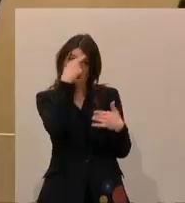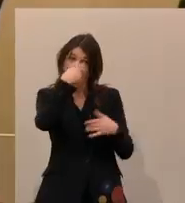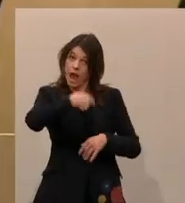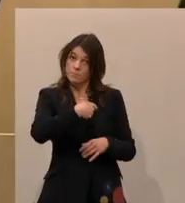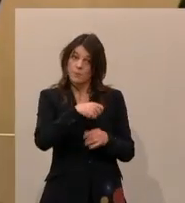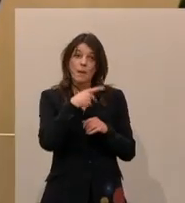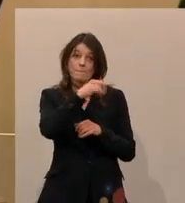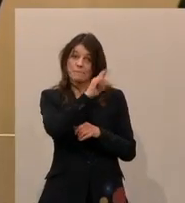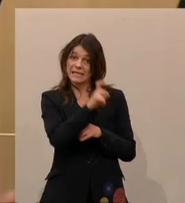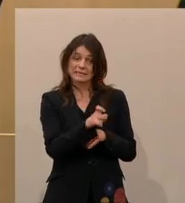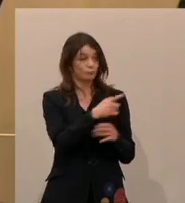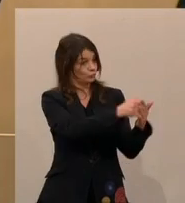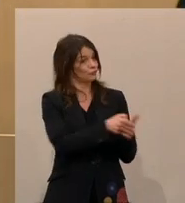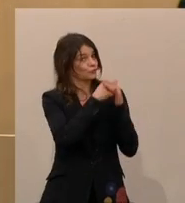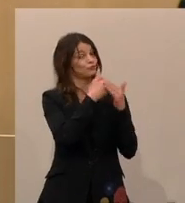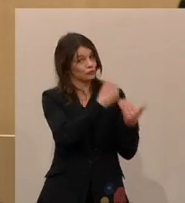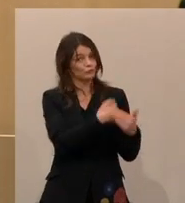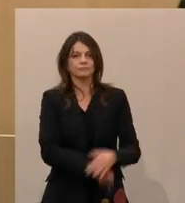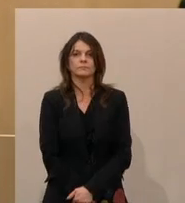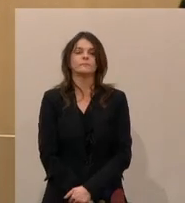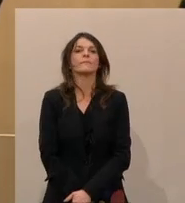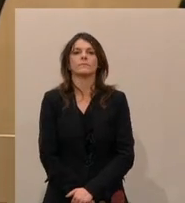Pilz, für diese Unterstützung.